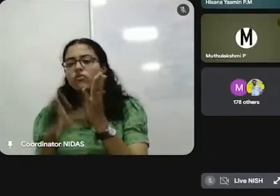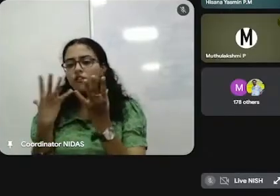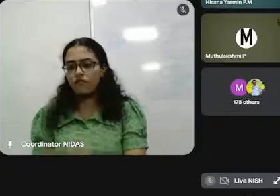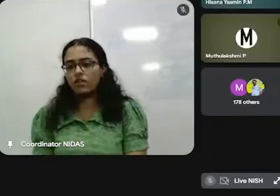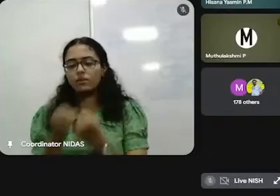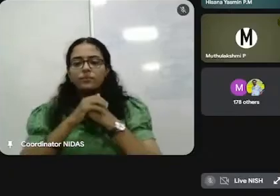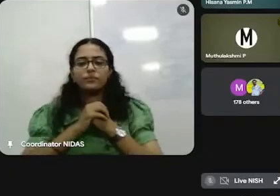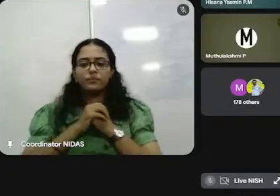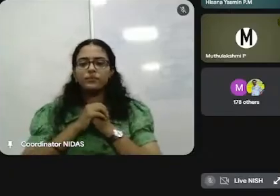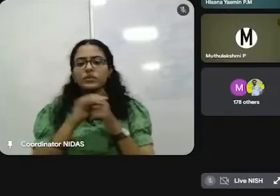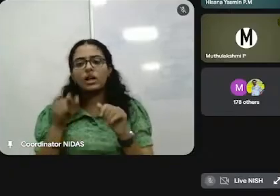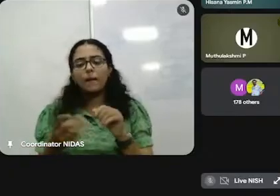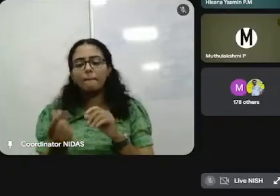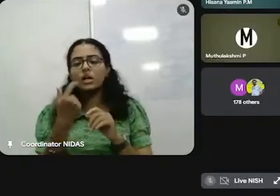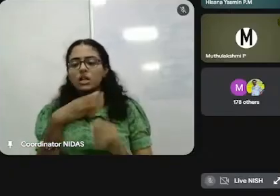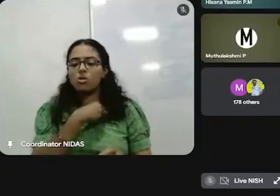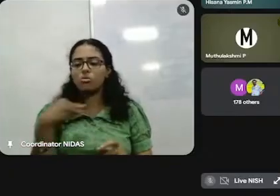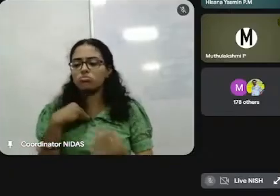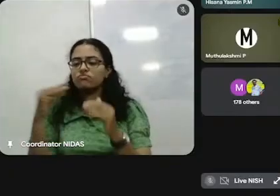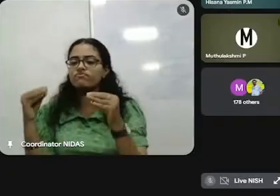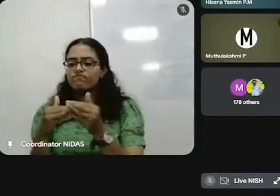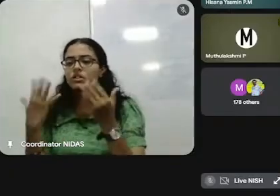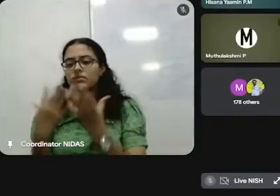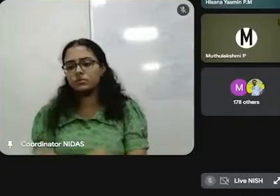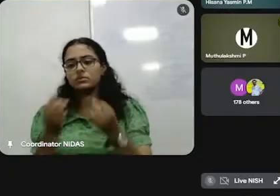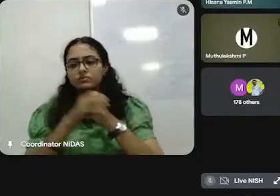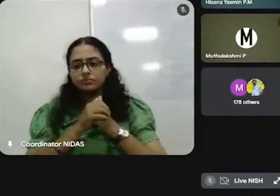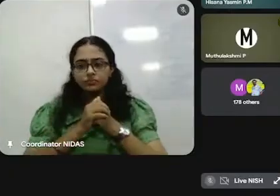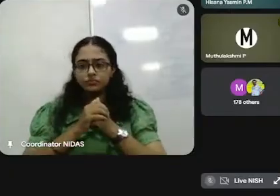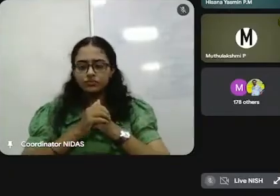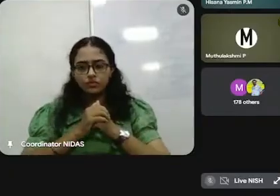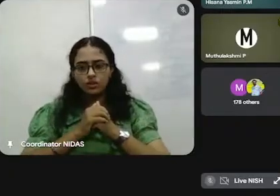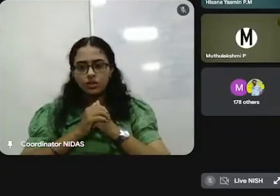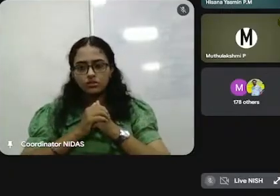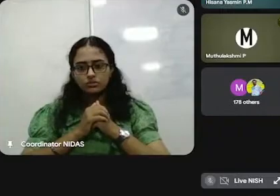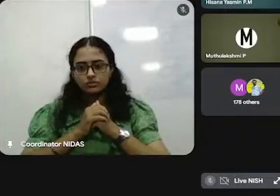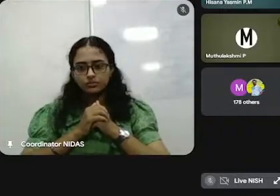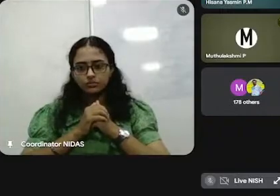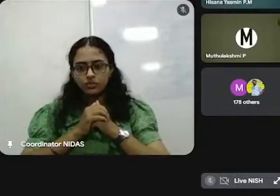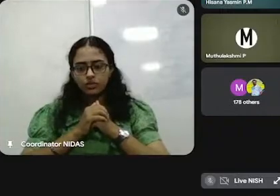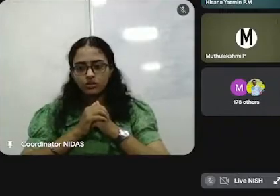വരും. അപ്പോൾ എത്രയും പെട്ടെന്ന് ഒരു ന്യൂറോളജിസ്റ്റിനെ കണ്ടിട്ട് അതിനുള്ള ട്രീറ്റ്മെന്റ് എടുക്കുന്നത് തന്നെയാണ് നല്ലത്.